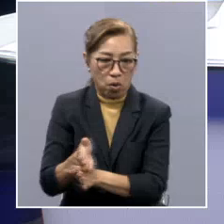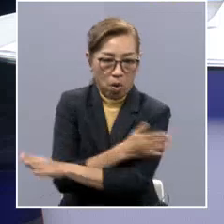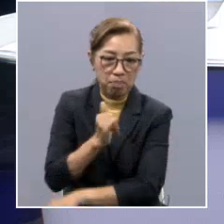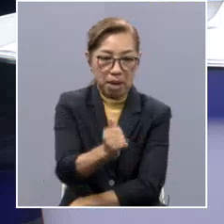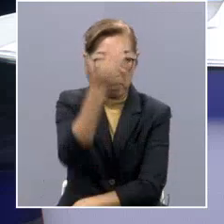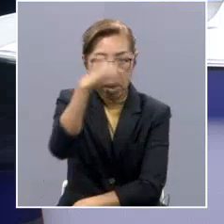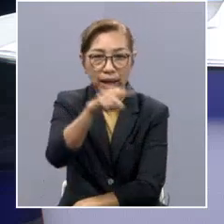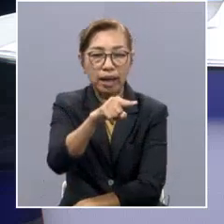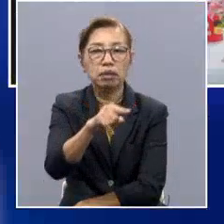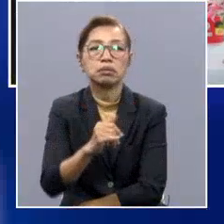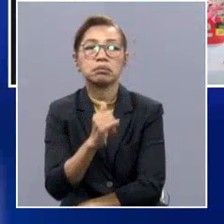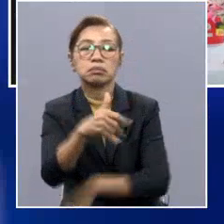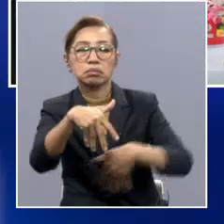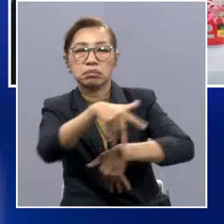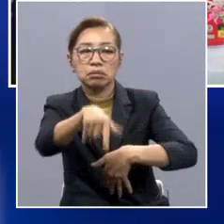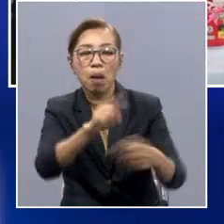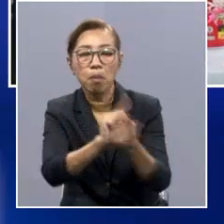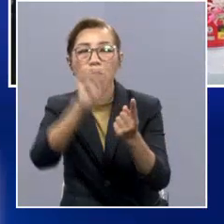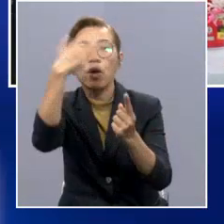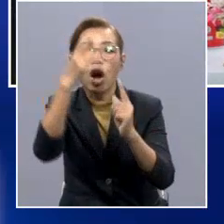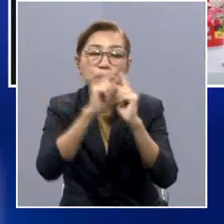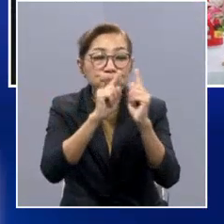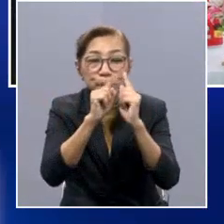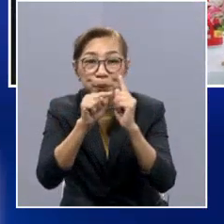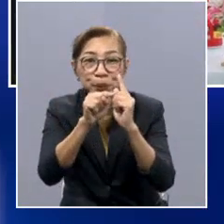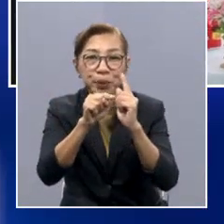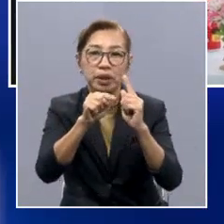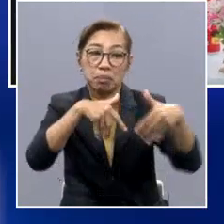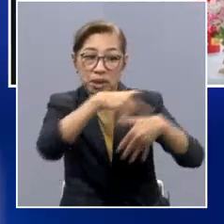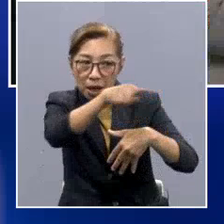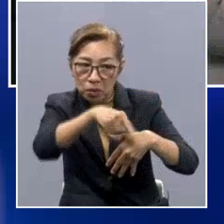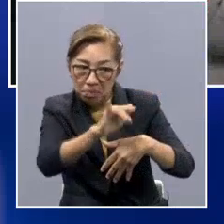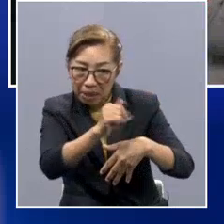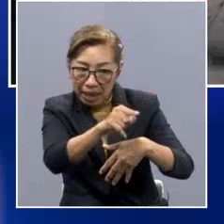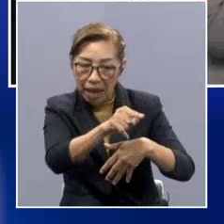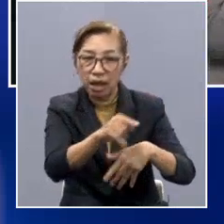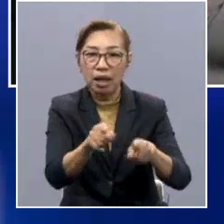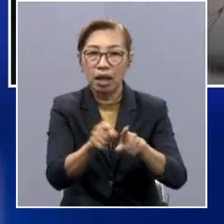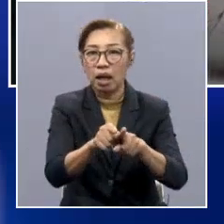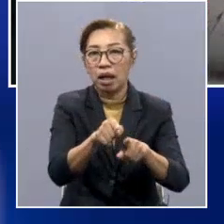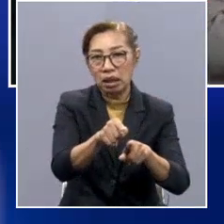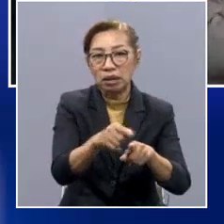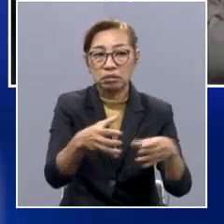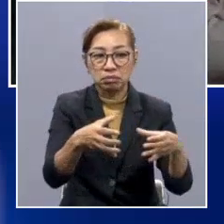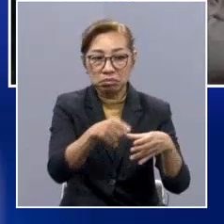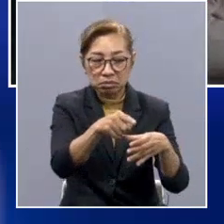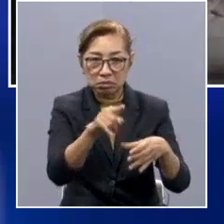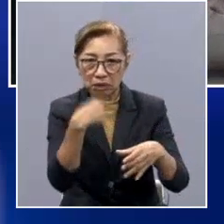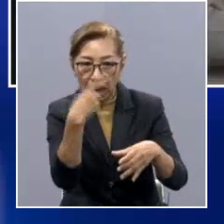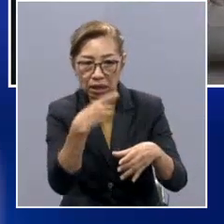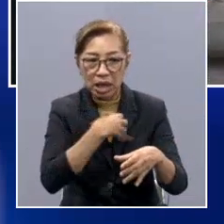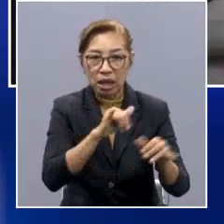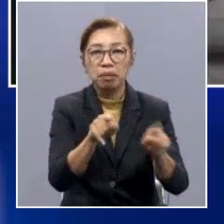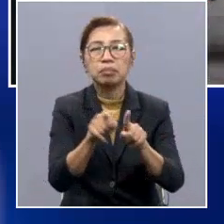พื่อที่จะไปดึงไปซื้อใจคนที่มีแนวโน้มว่าจะย้ายไปอยู่กับรวมไทยสร้างชาติเนี่ยนะครับก็เอา